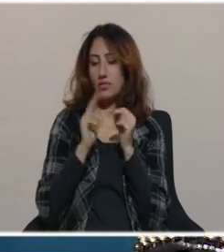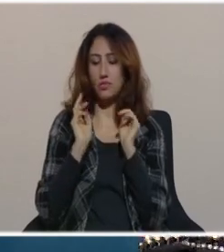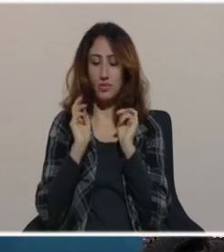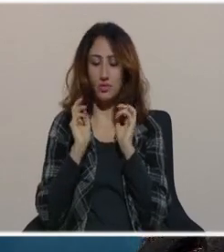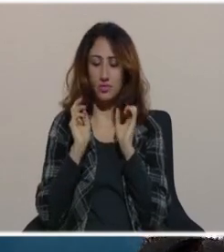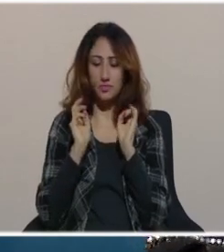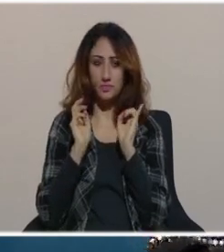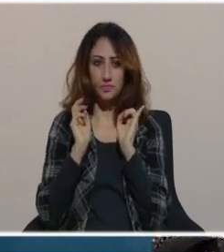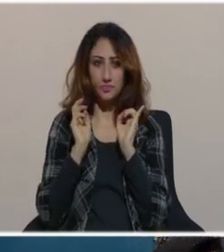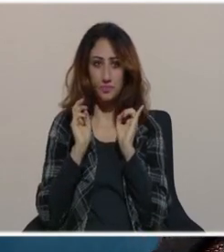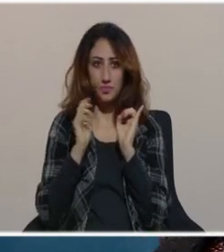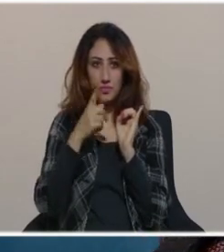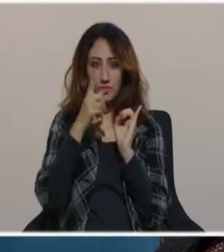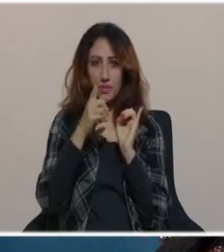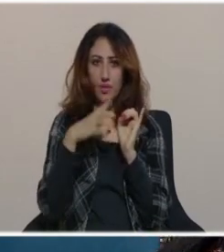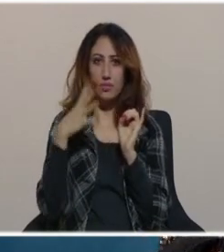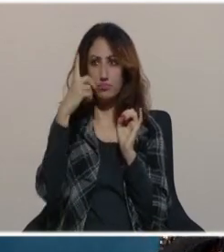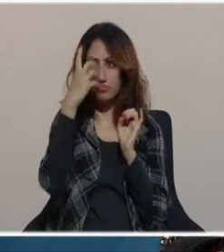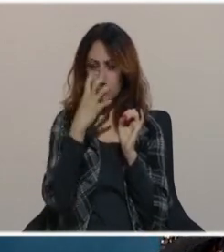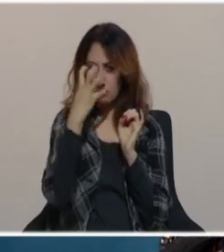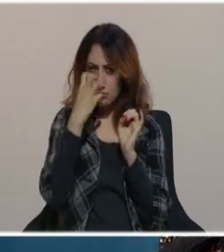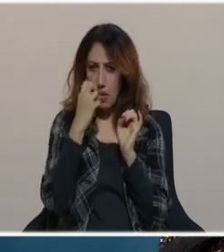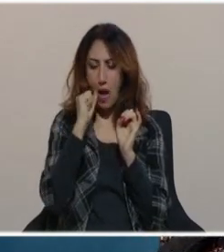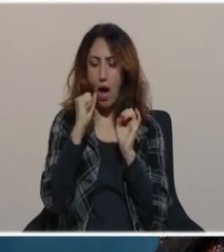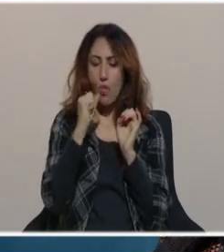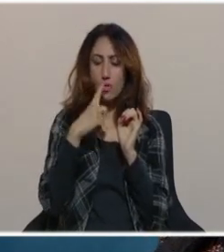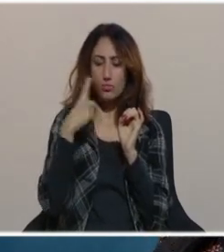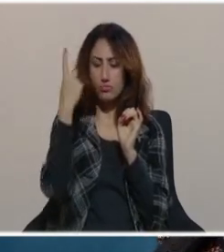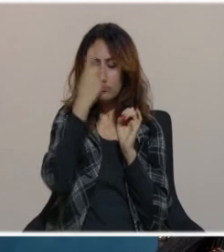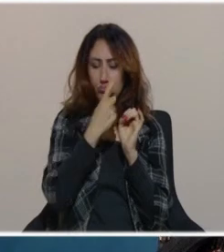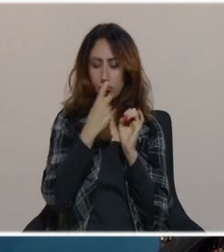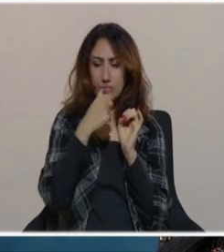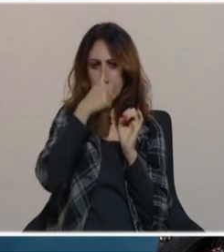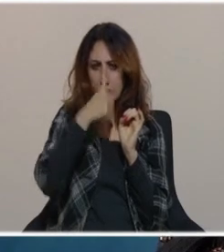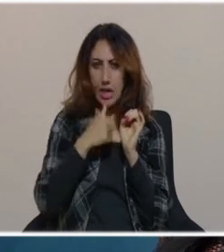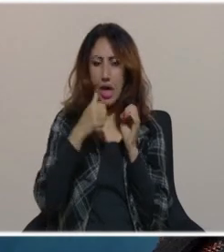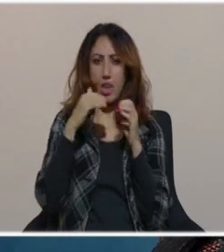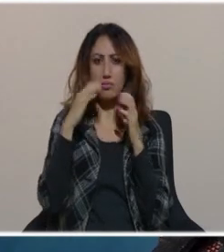هتعمله يعني هو تراجيدي قوي، يعني طف قوي.